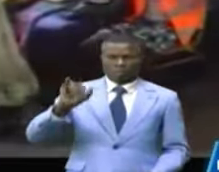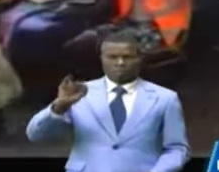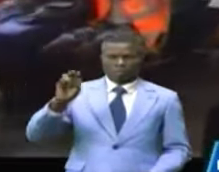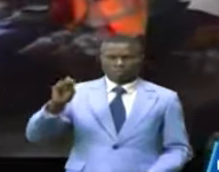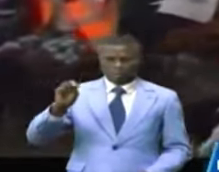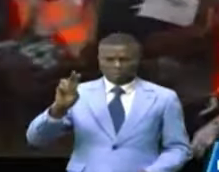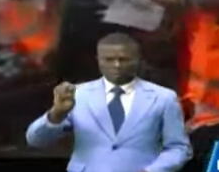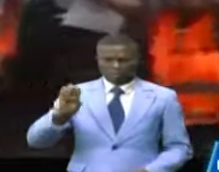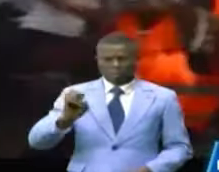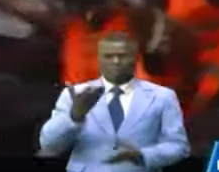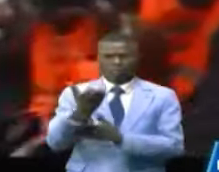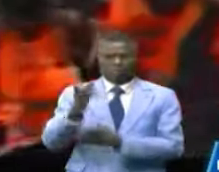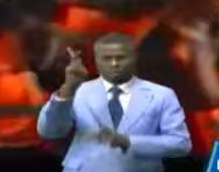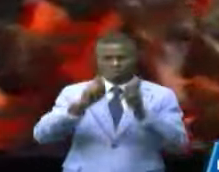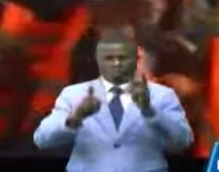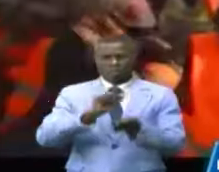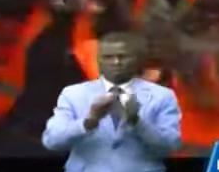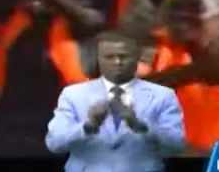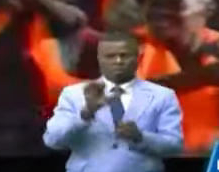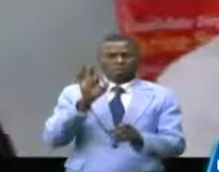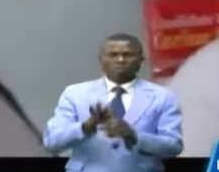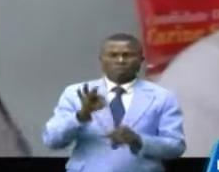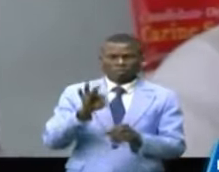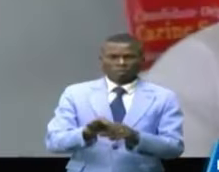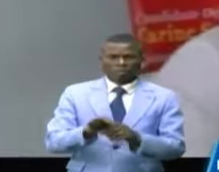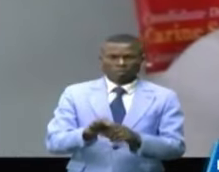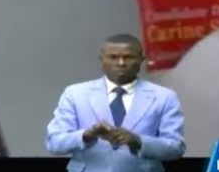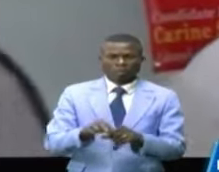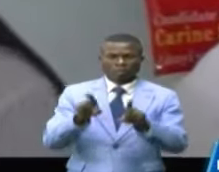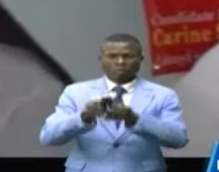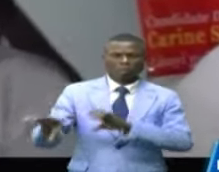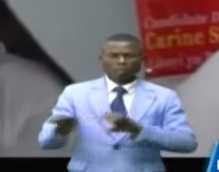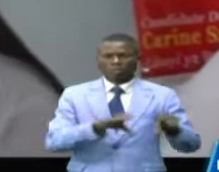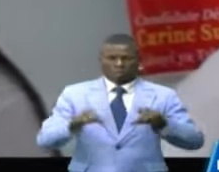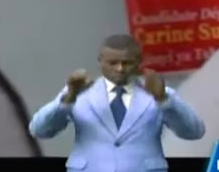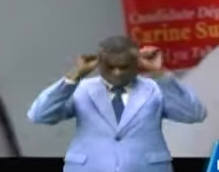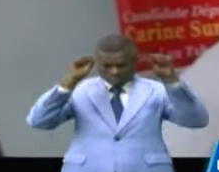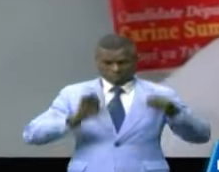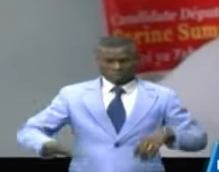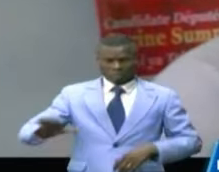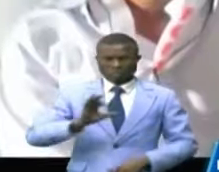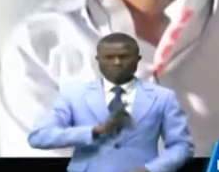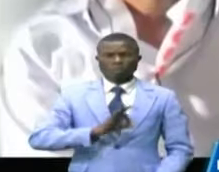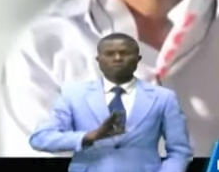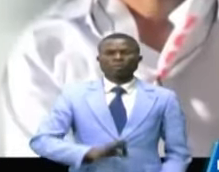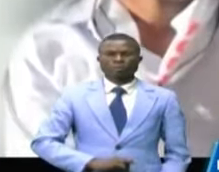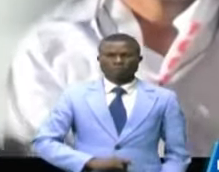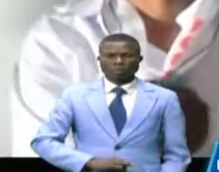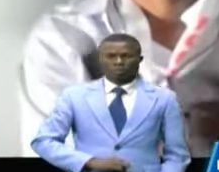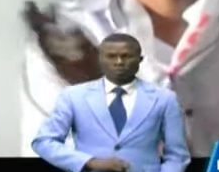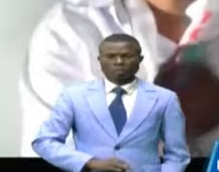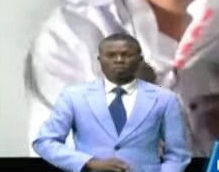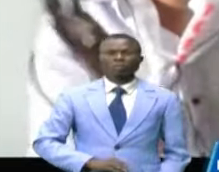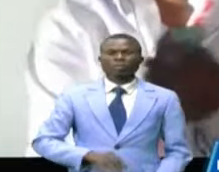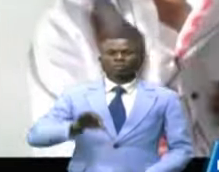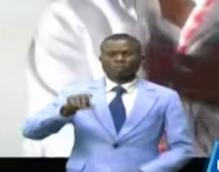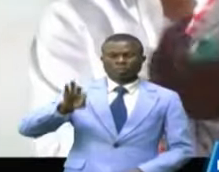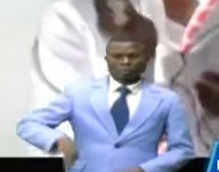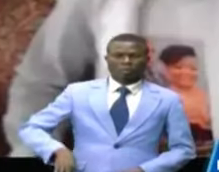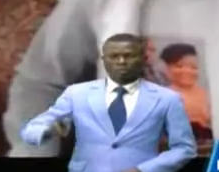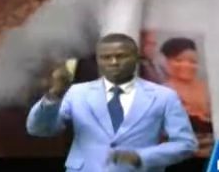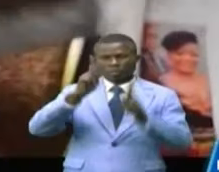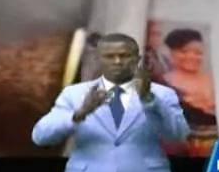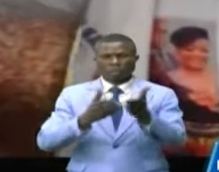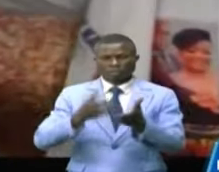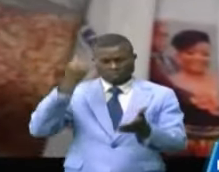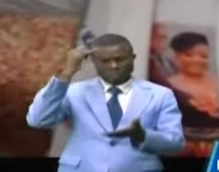galvanisé l'assistance sur le processus électoral et les actions de Félix-Antoine Tshisekedi Tshilombo en faveur de la population. C'est dans